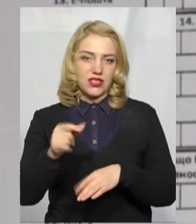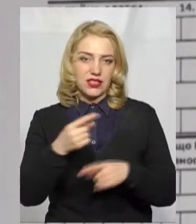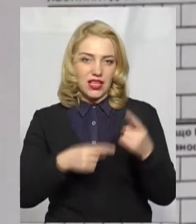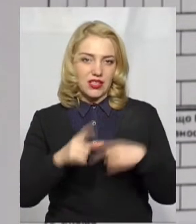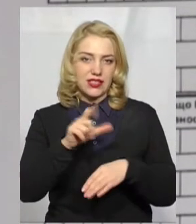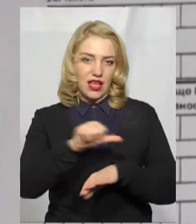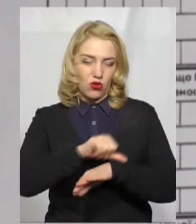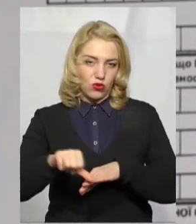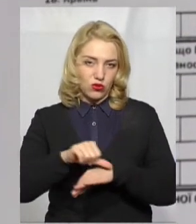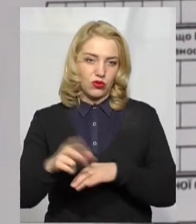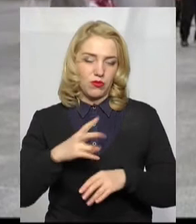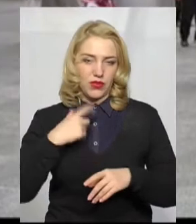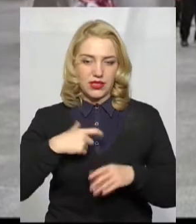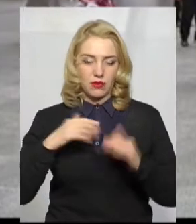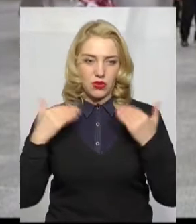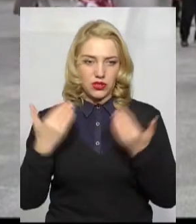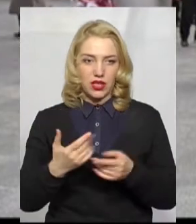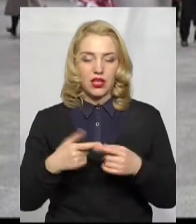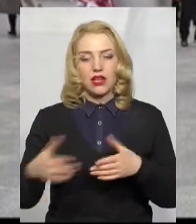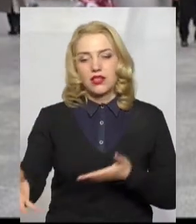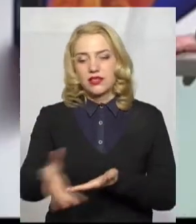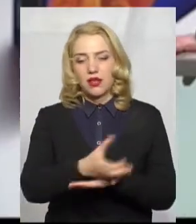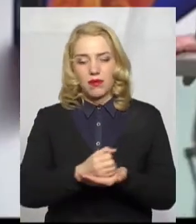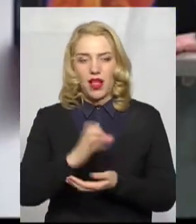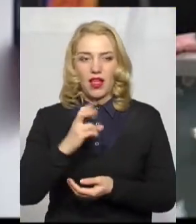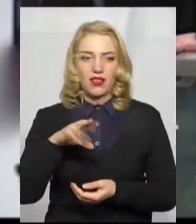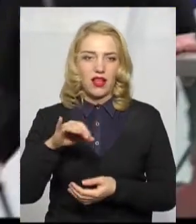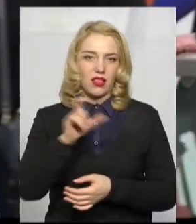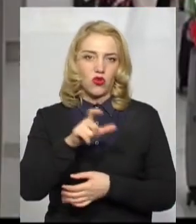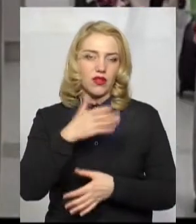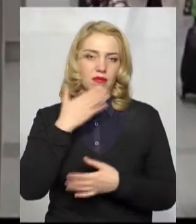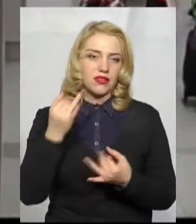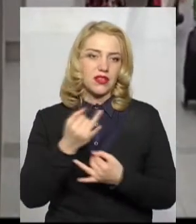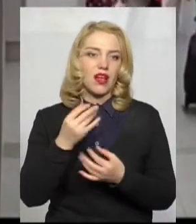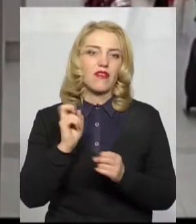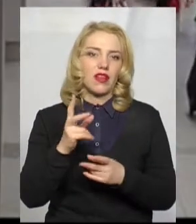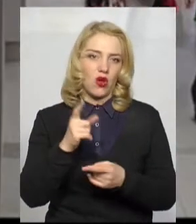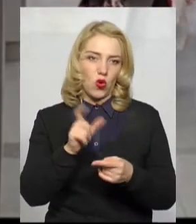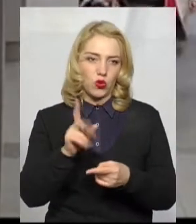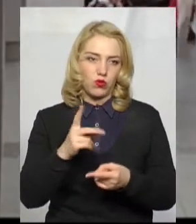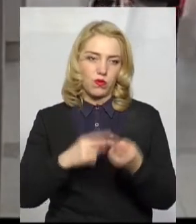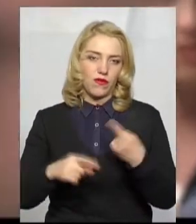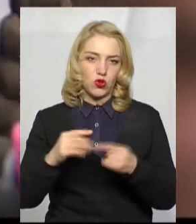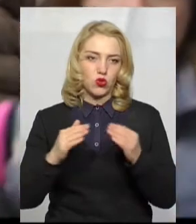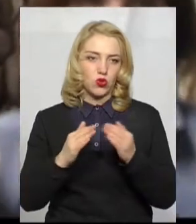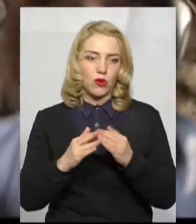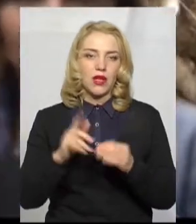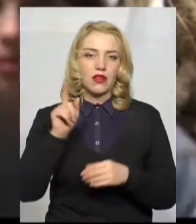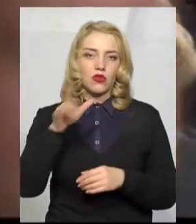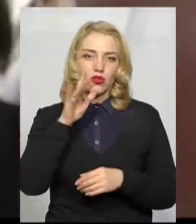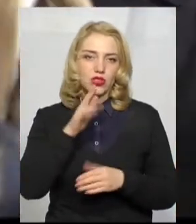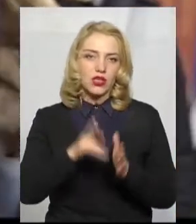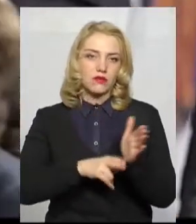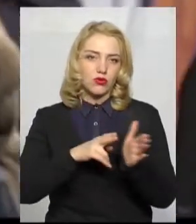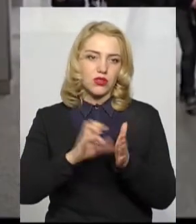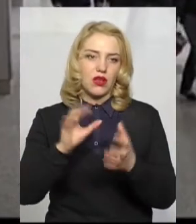анкети і випустили з аеропорту. Нікого не цікавило, як люди їхатимуть додому. Адже на той час залізничне та автобусне сполучення уже